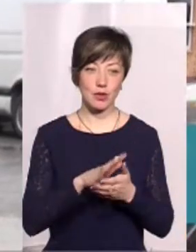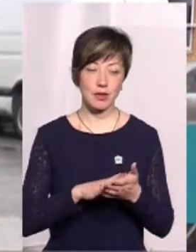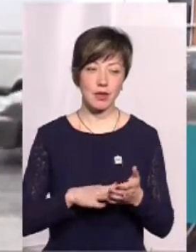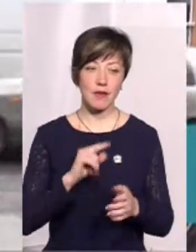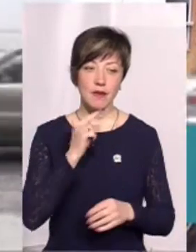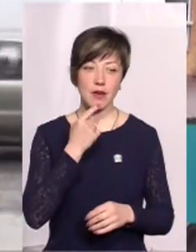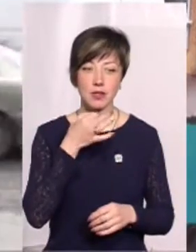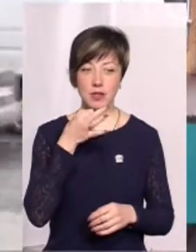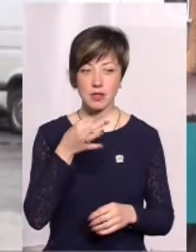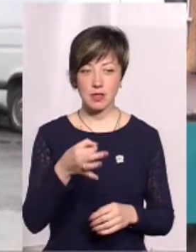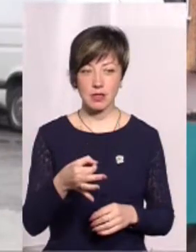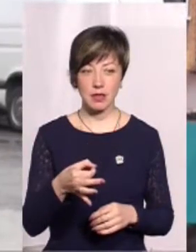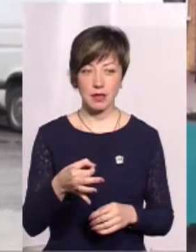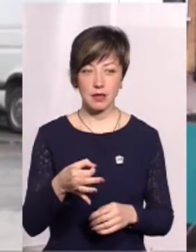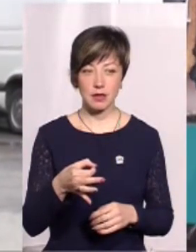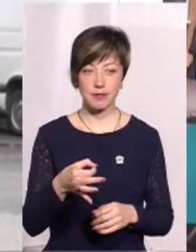важко сказати.